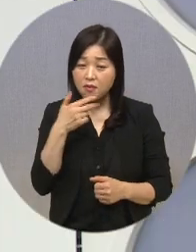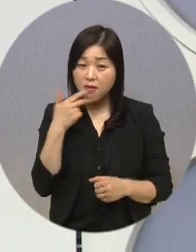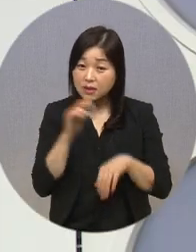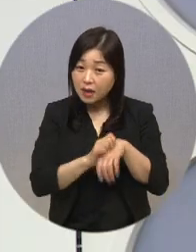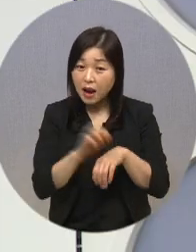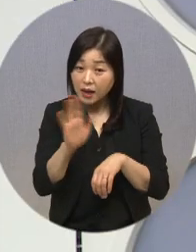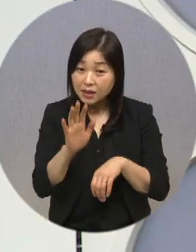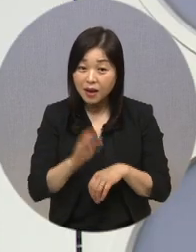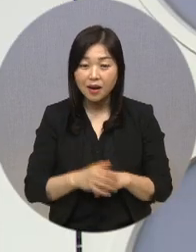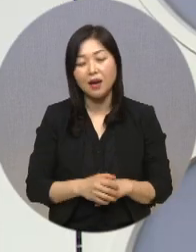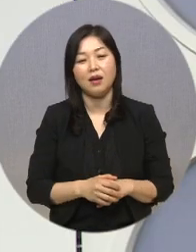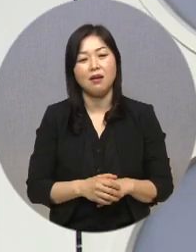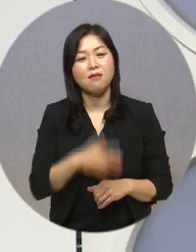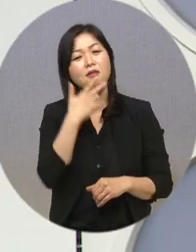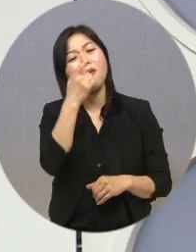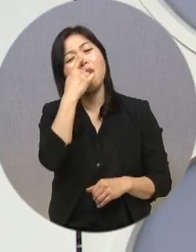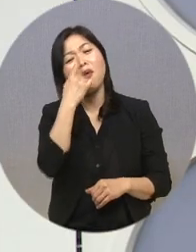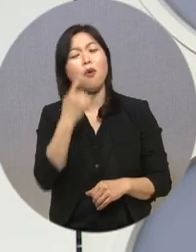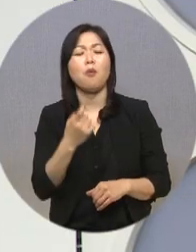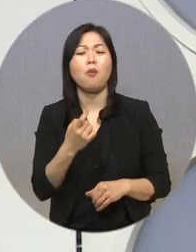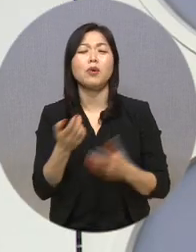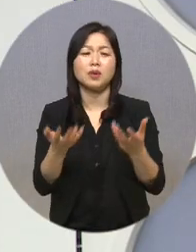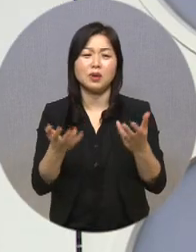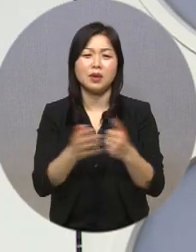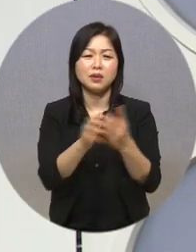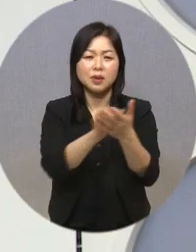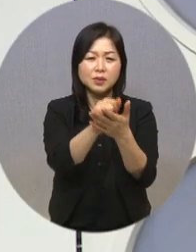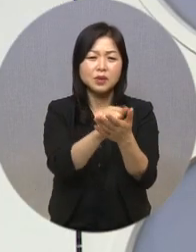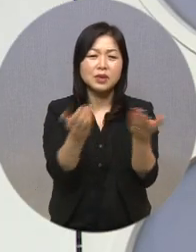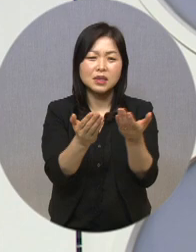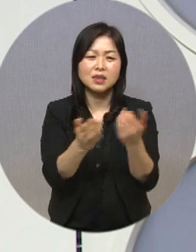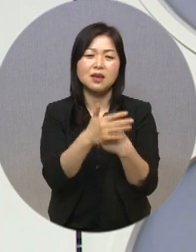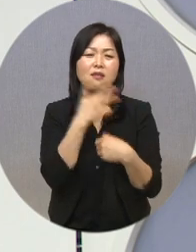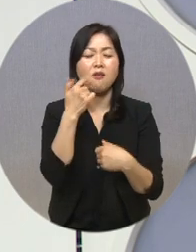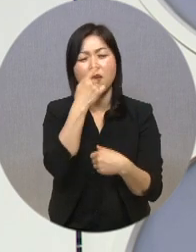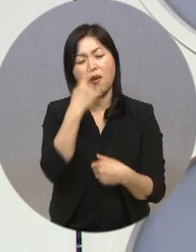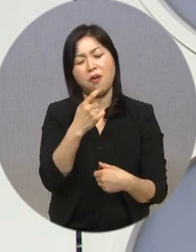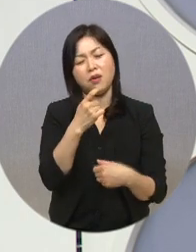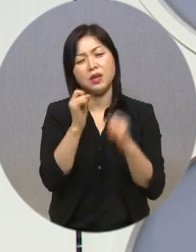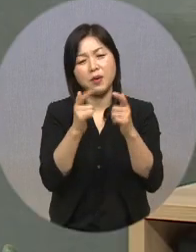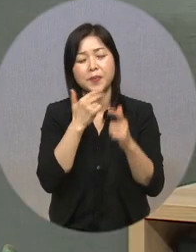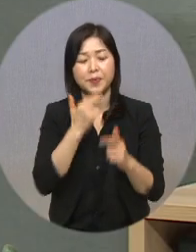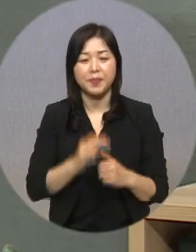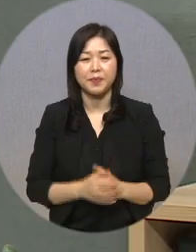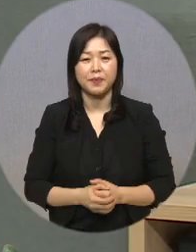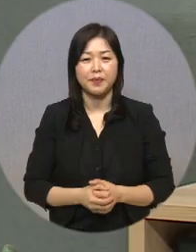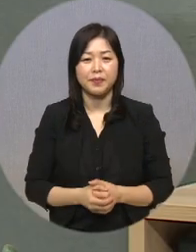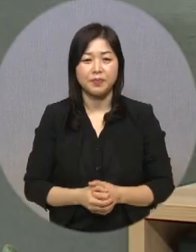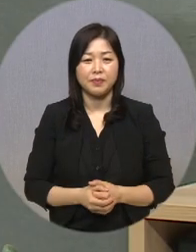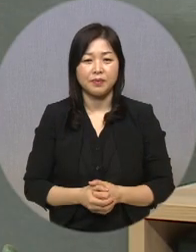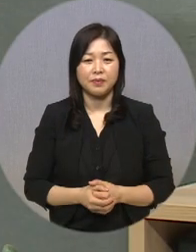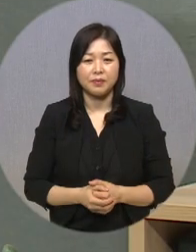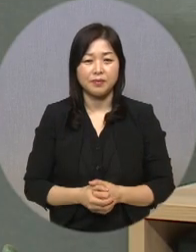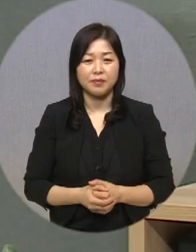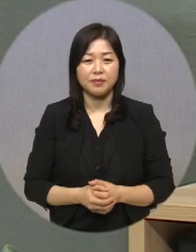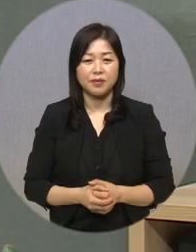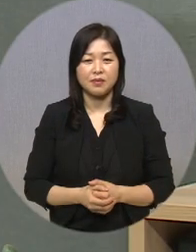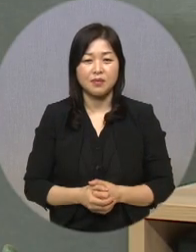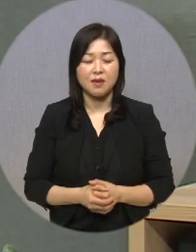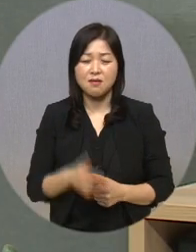아니에요? 이거 어디서 배웁니까? 뭐 접시나 닦으려면 영어입니까? 아 그런데 유창하게